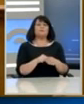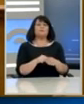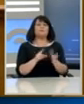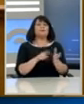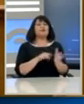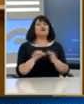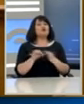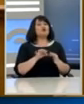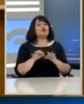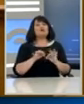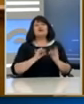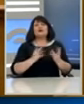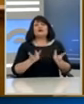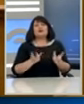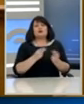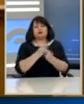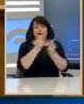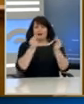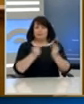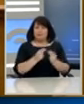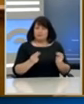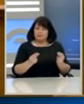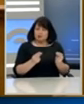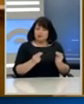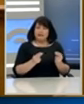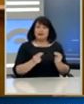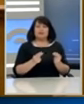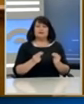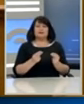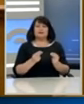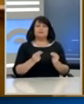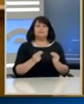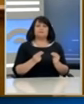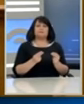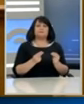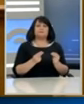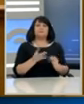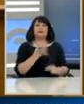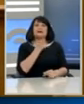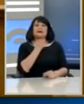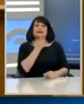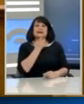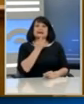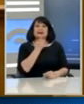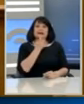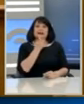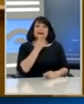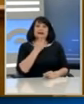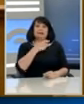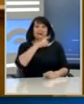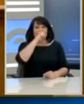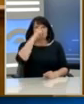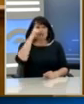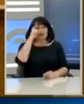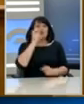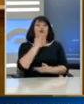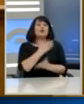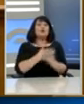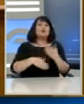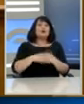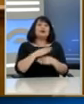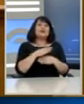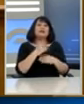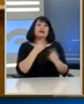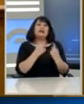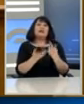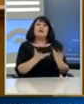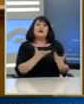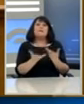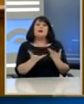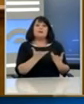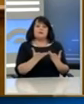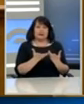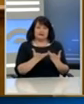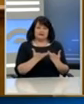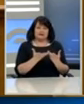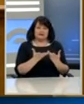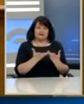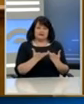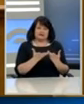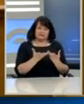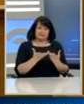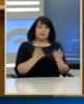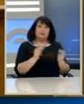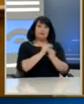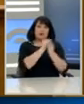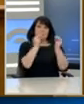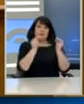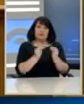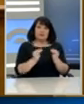το αποτέλεσμα, συνιστά το αποτέλεσμα μιας σκληρής και επίπονης διαδικασίας διαπραγμάτευσης. Είναι το